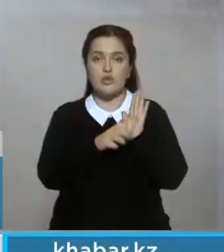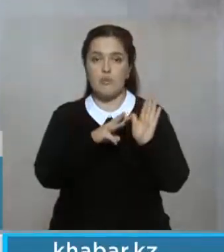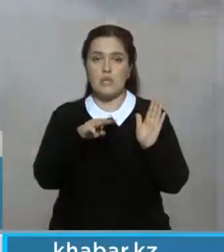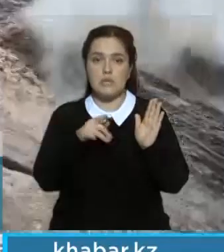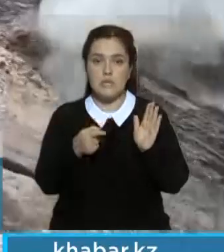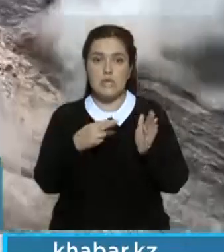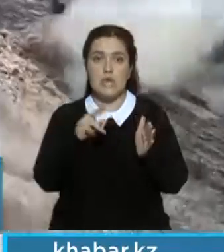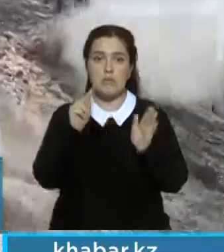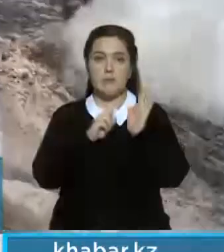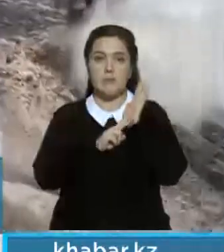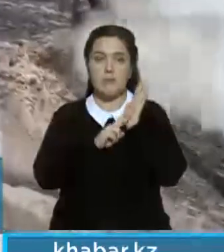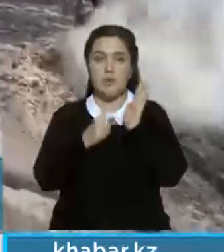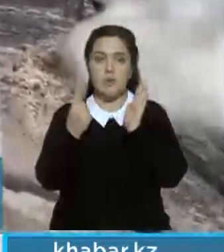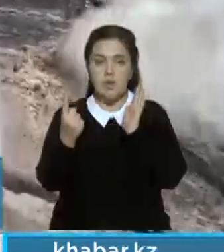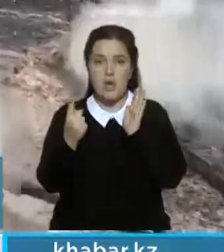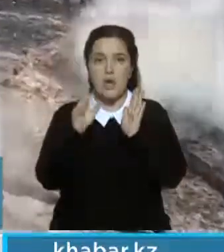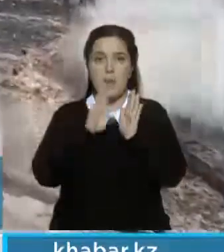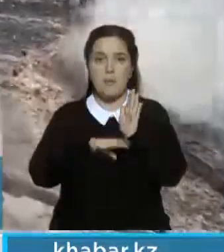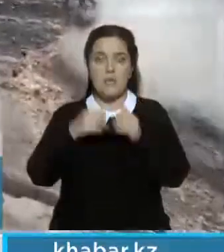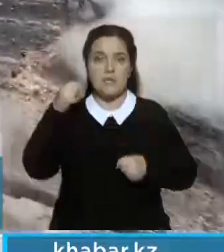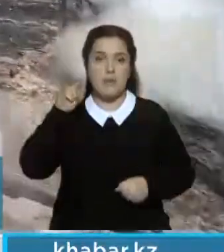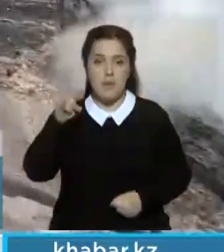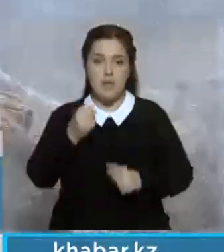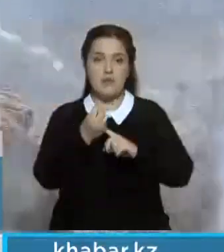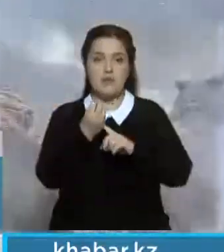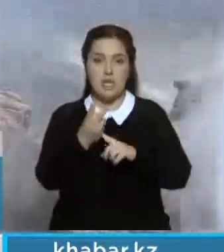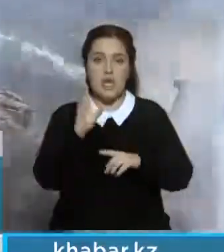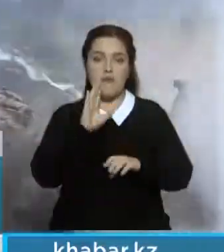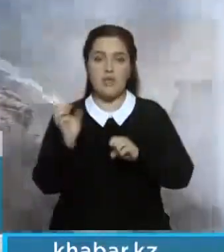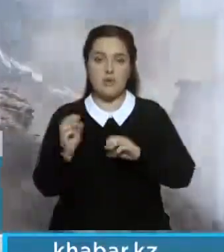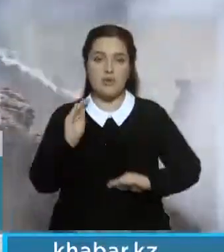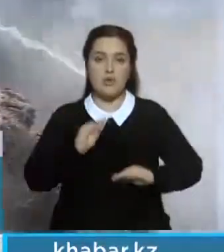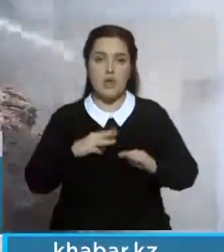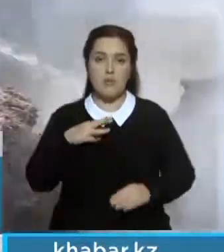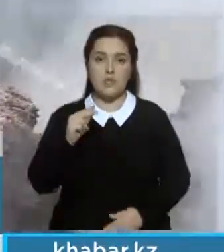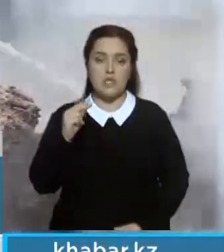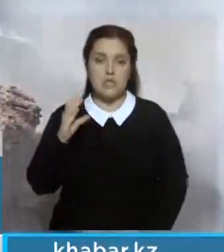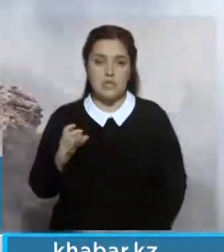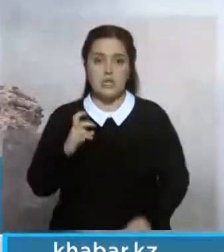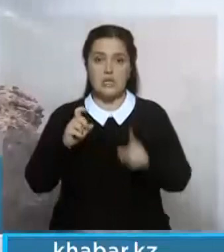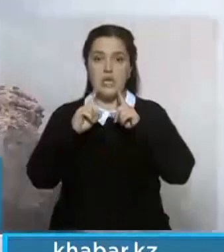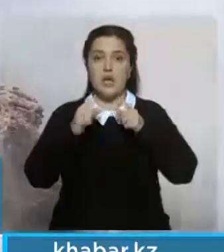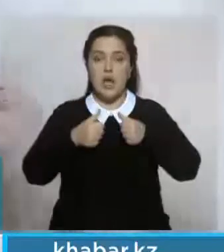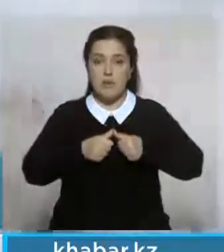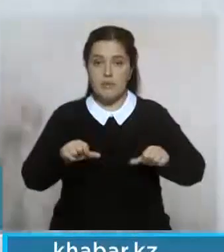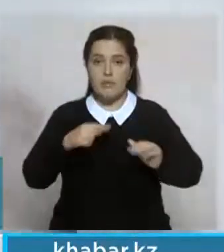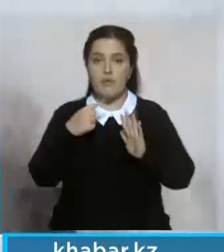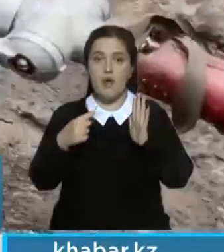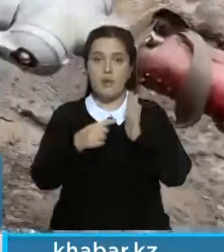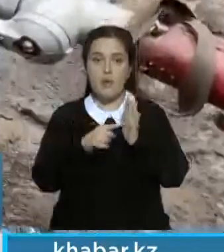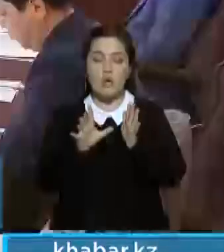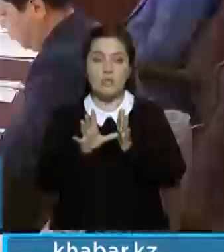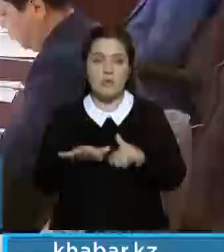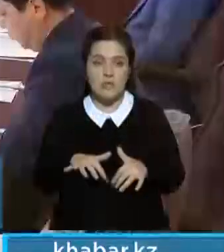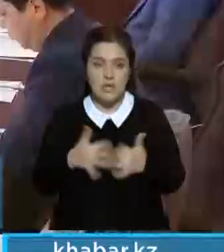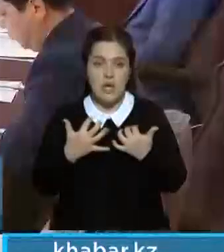для приобретения 71 беспилотника и 12 водосливных устройств для МЧС. На заседании комиссии по вопросам